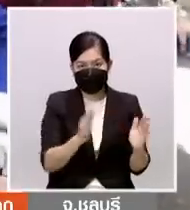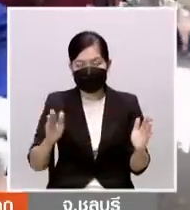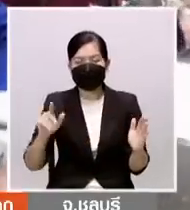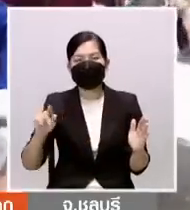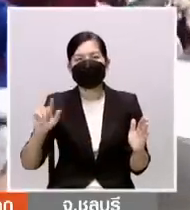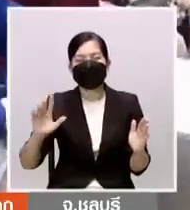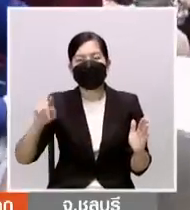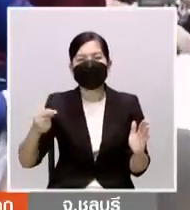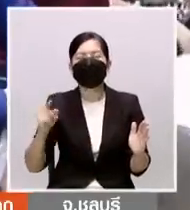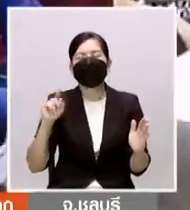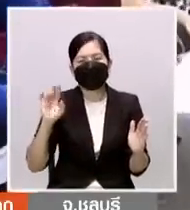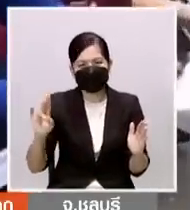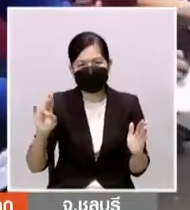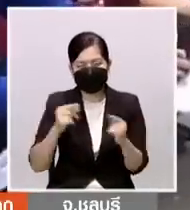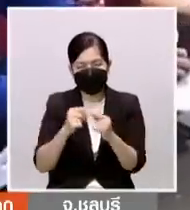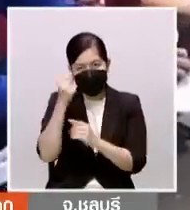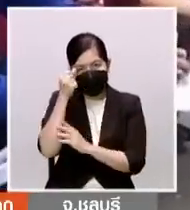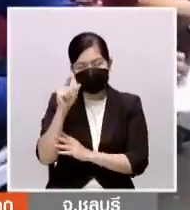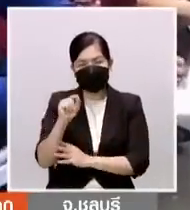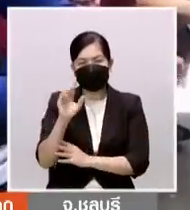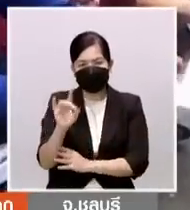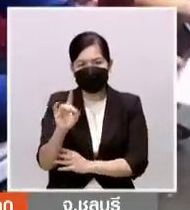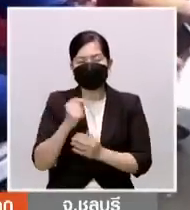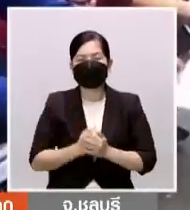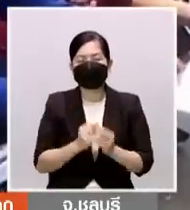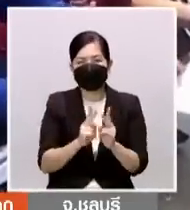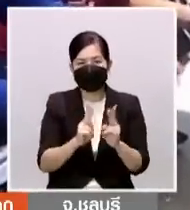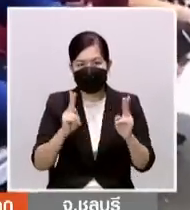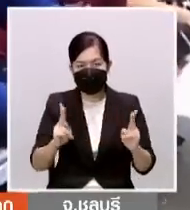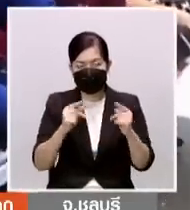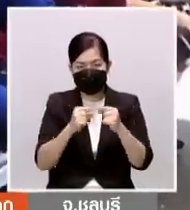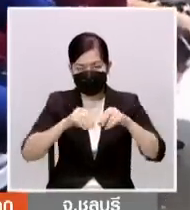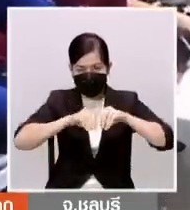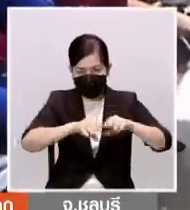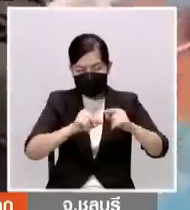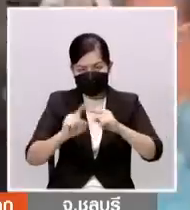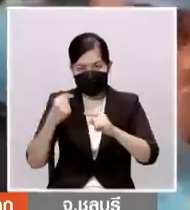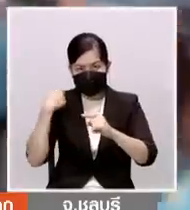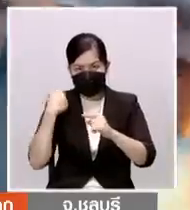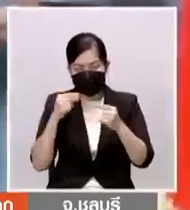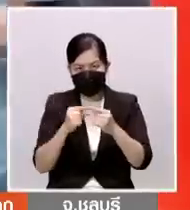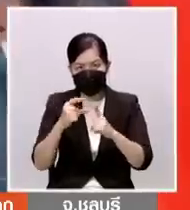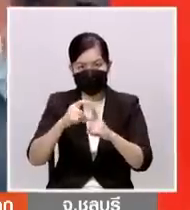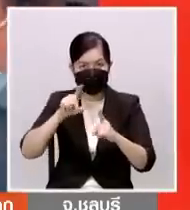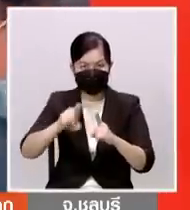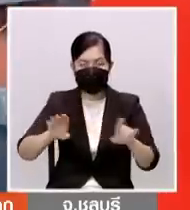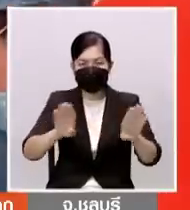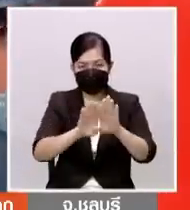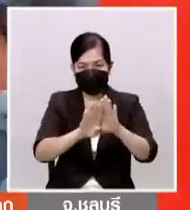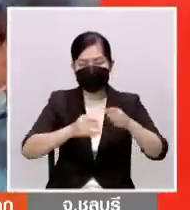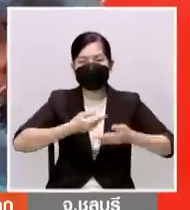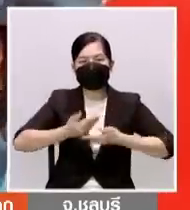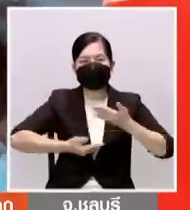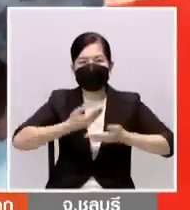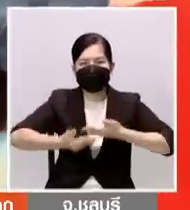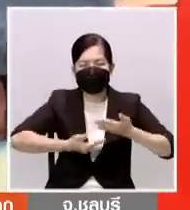คมรวม28วันขณะเดียวกันคณะกรรมการโรคติดต่อจังหวัดค่ะมีคำสั่งให้ปิดสถานประกอบการตลาดพงศัก